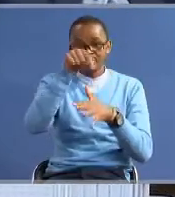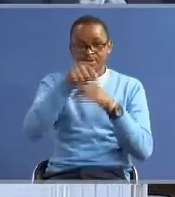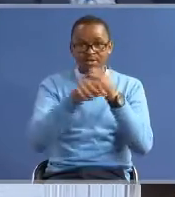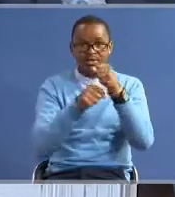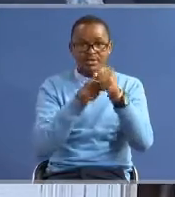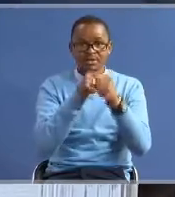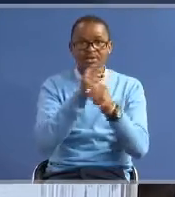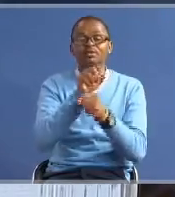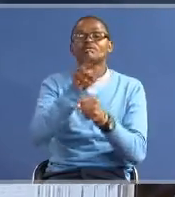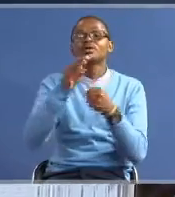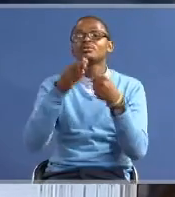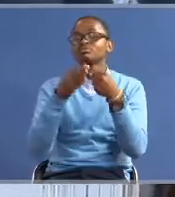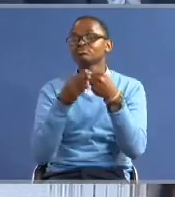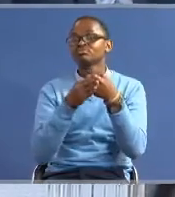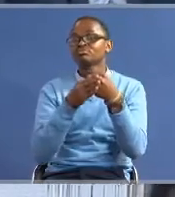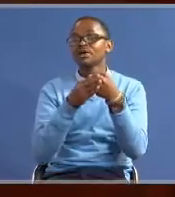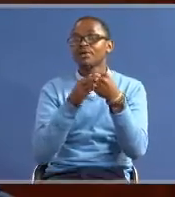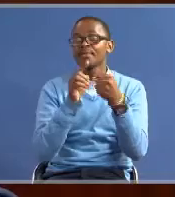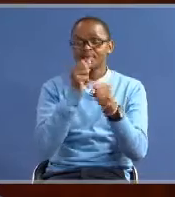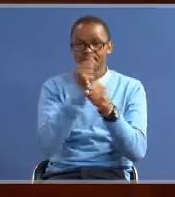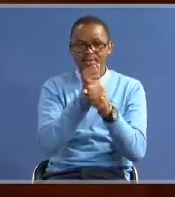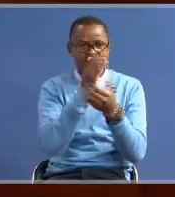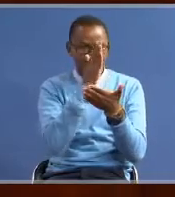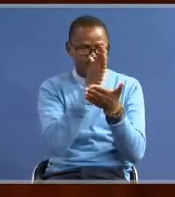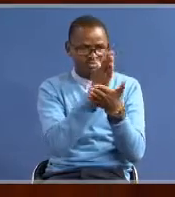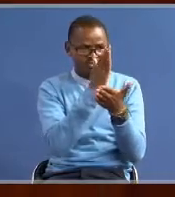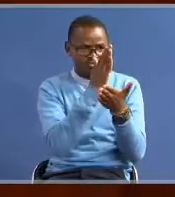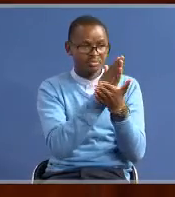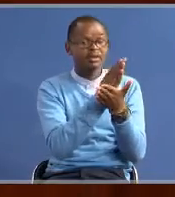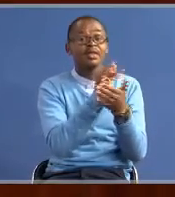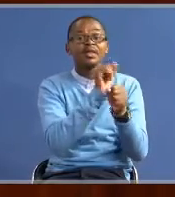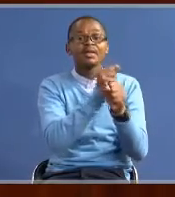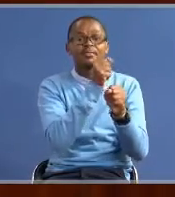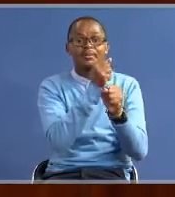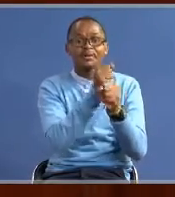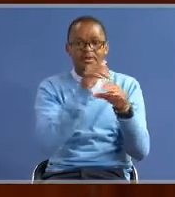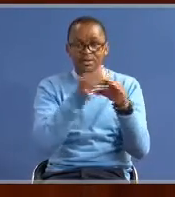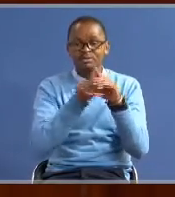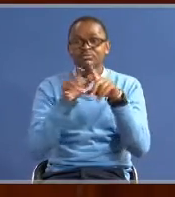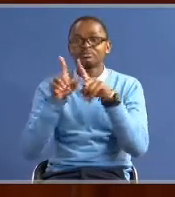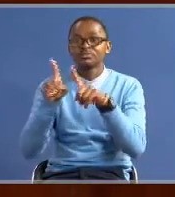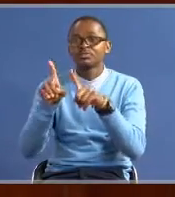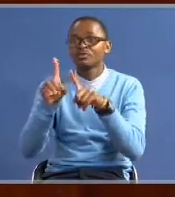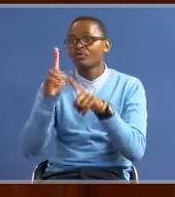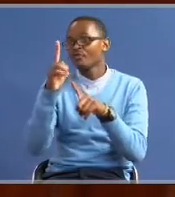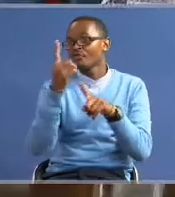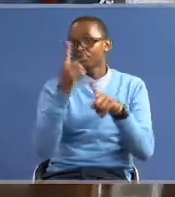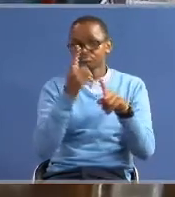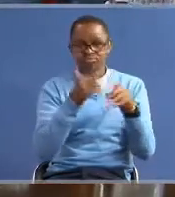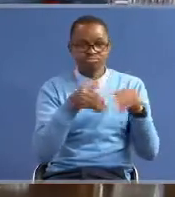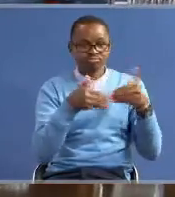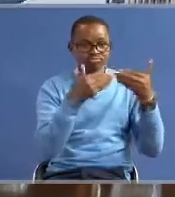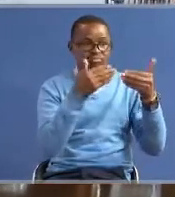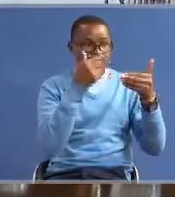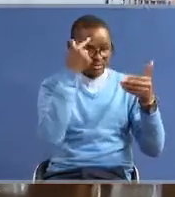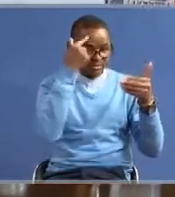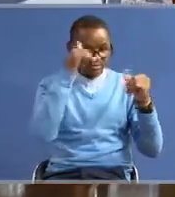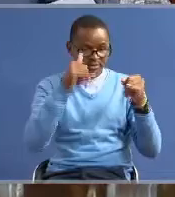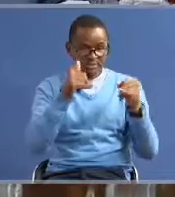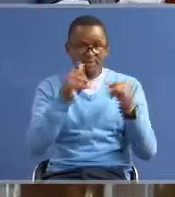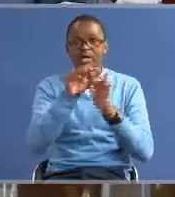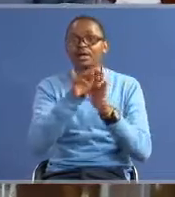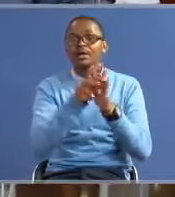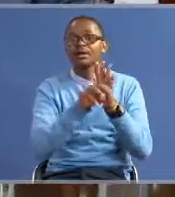mwaka 2019, amehakikisha mambo kadha yanafanyika katika sekta hii, ikiwemo kutolewa kwa mtaala mpya